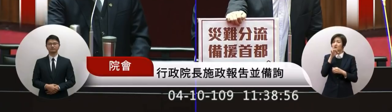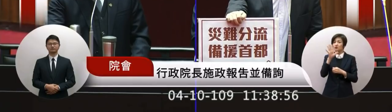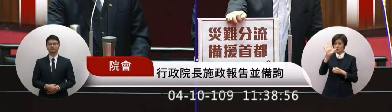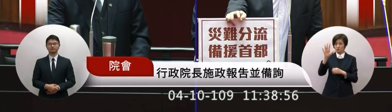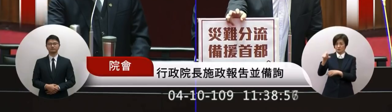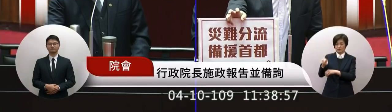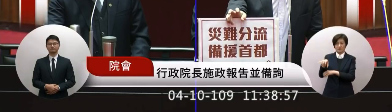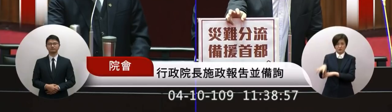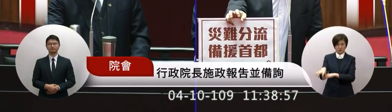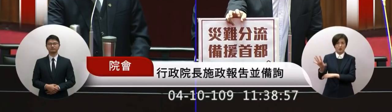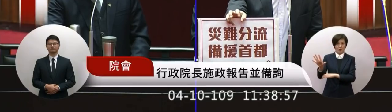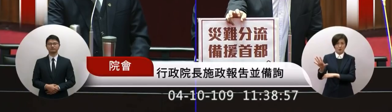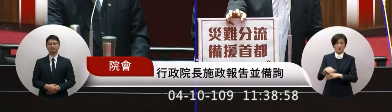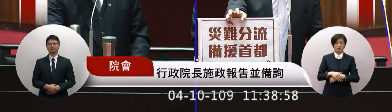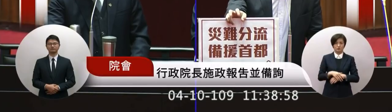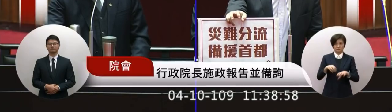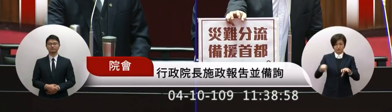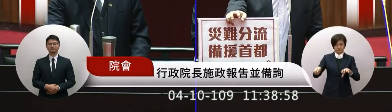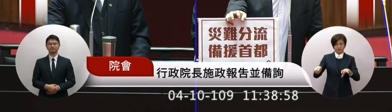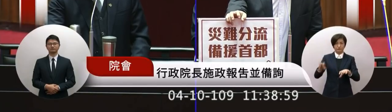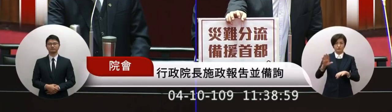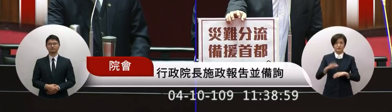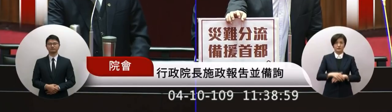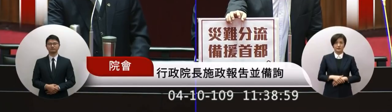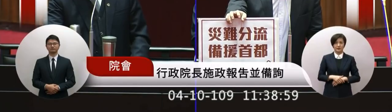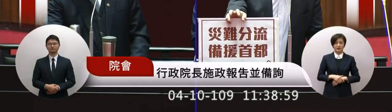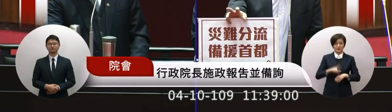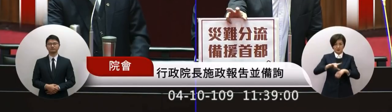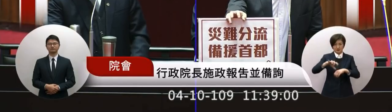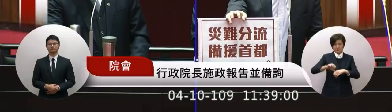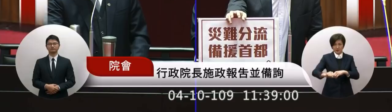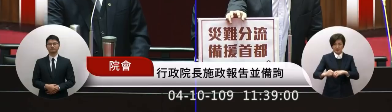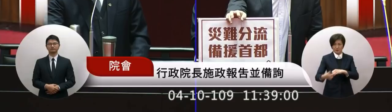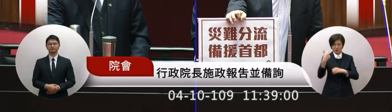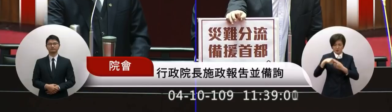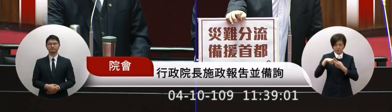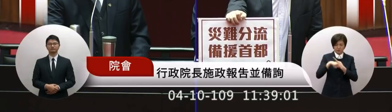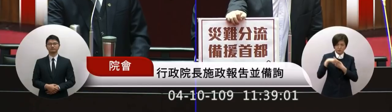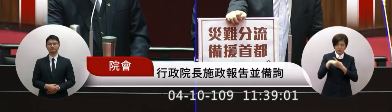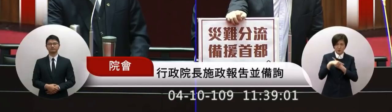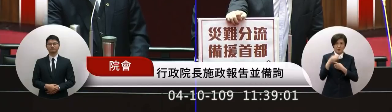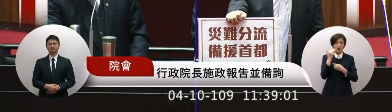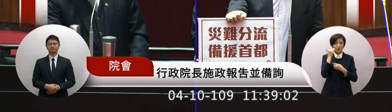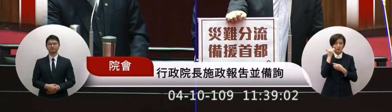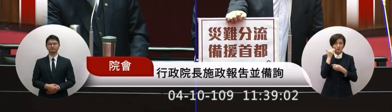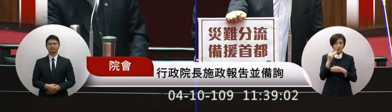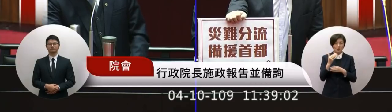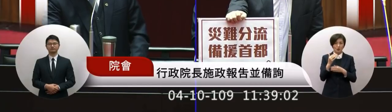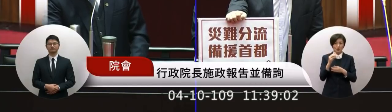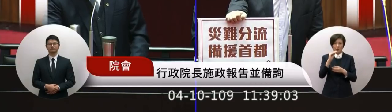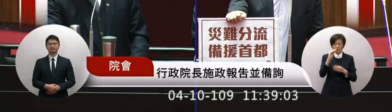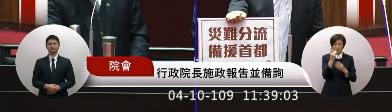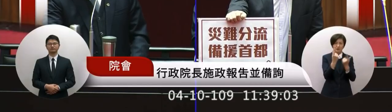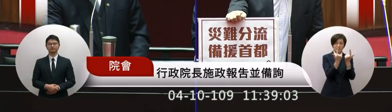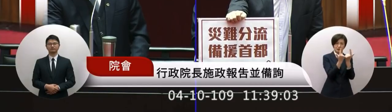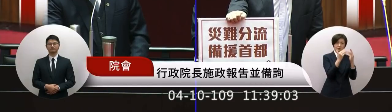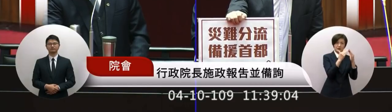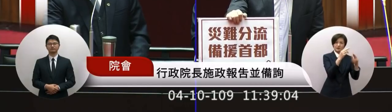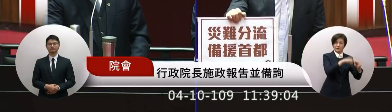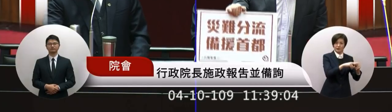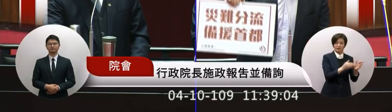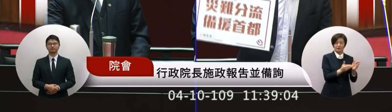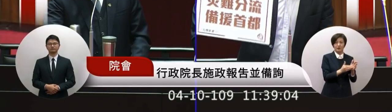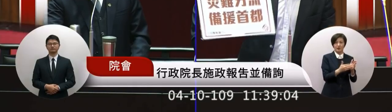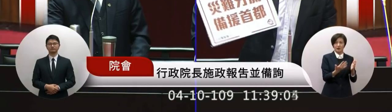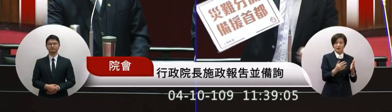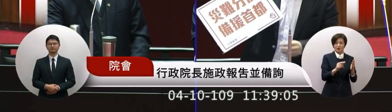以从这个利用这个时机来研究讲，如果呐台北无法度来办公的时阵，咱是毋